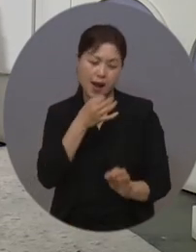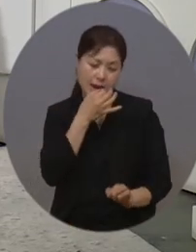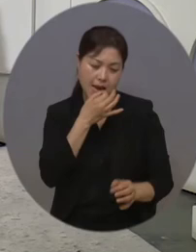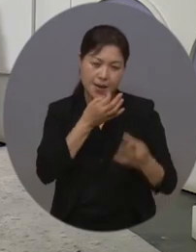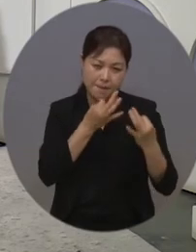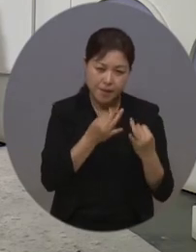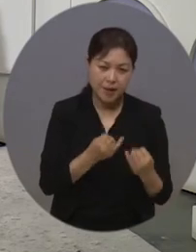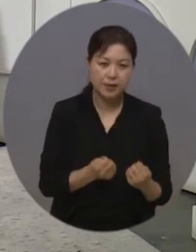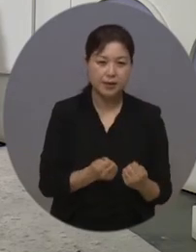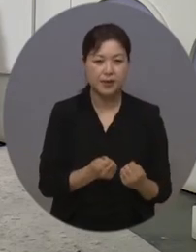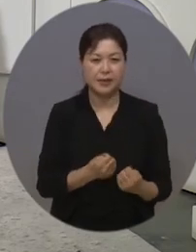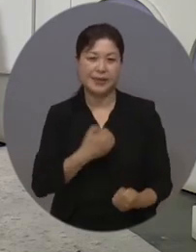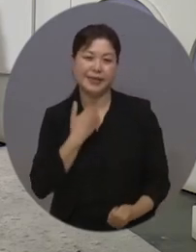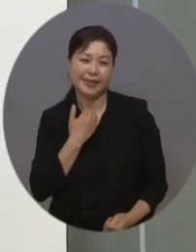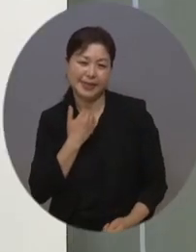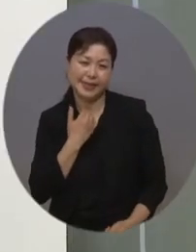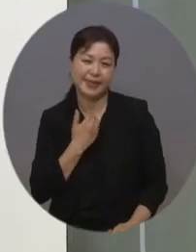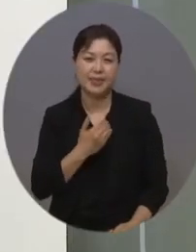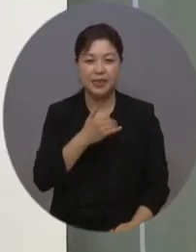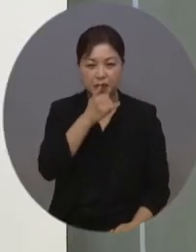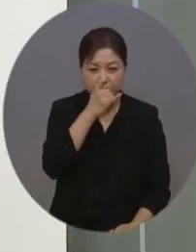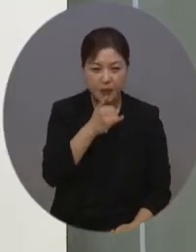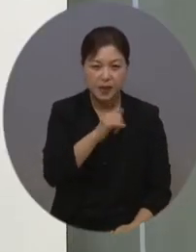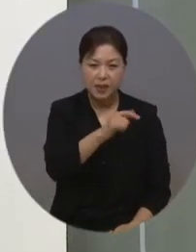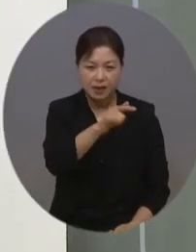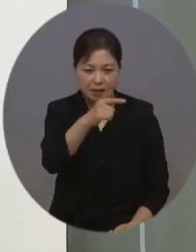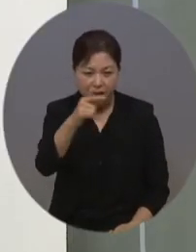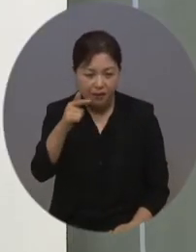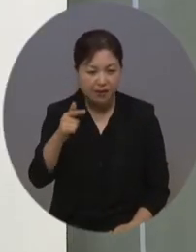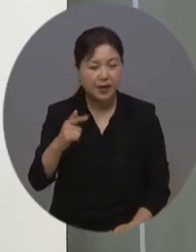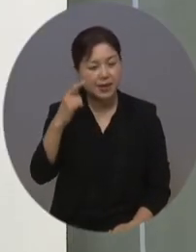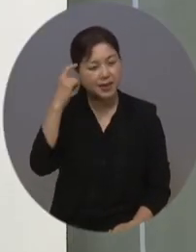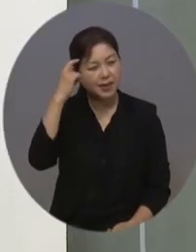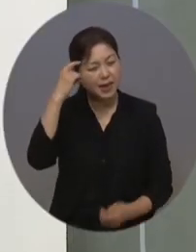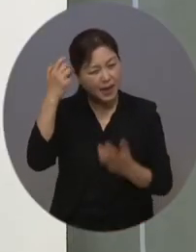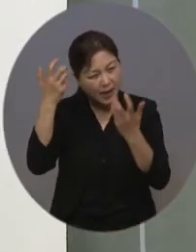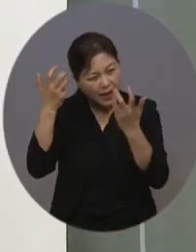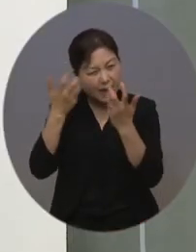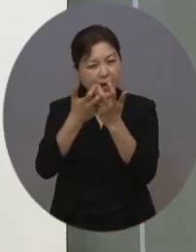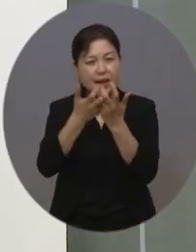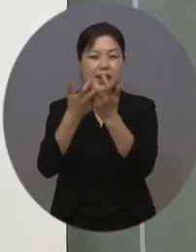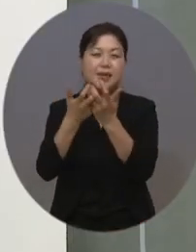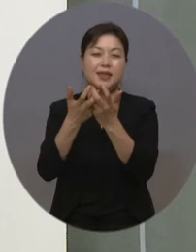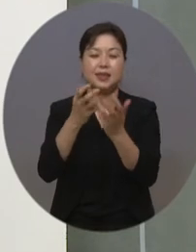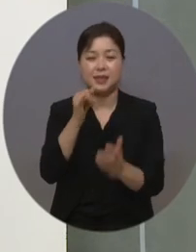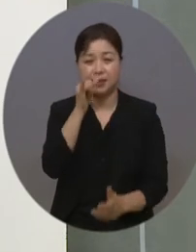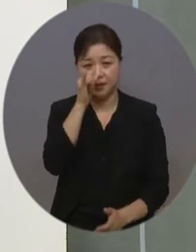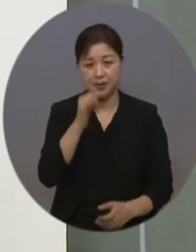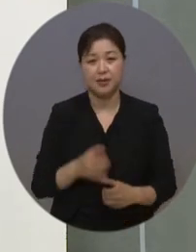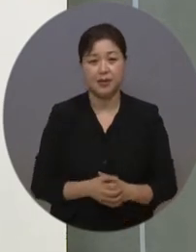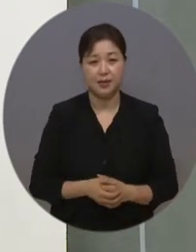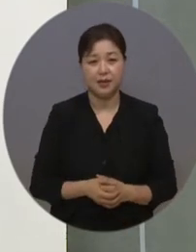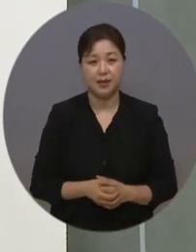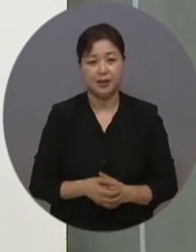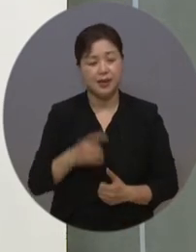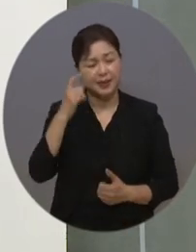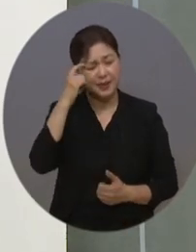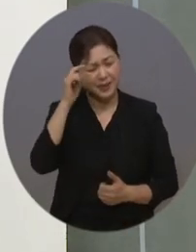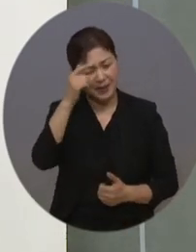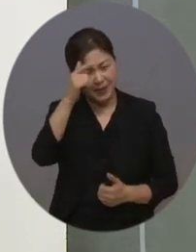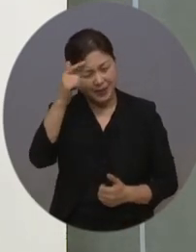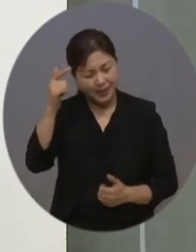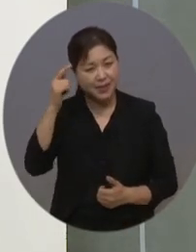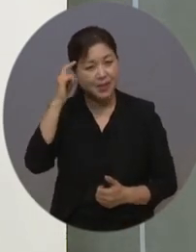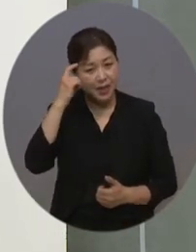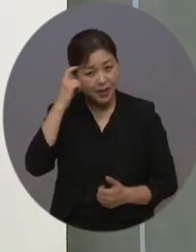있고 욕망도 있고 각가지 잡념이 꽉 차기 마련이죠. 이제 그런 잡념을